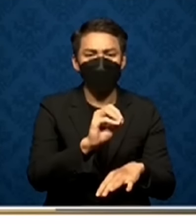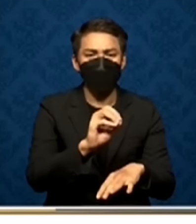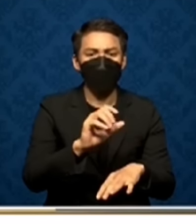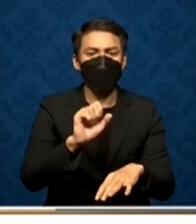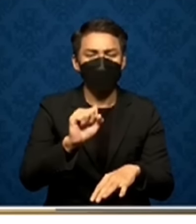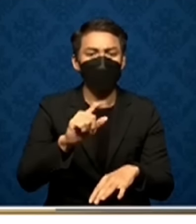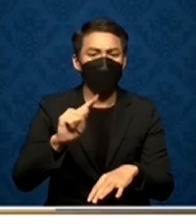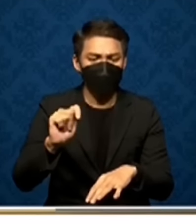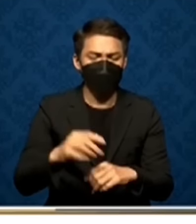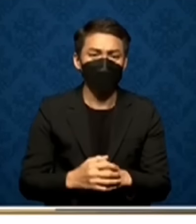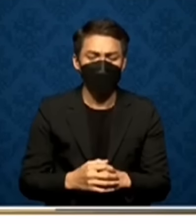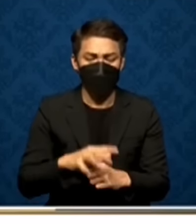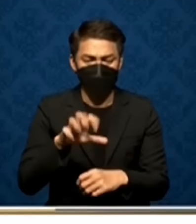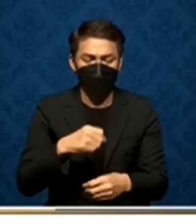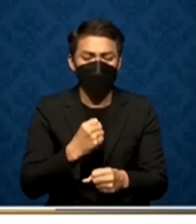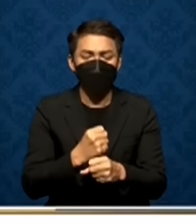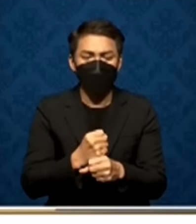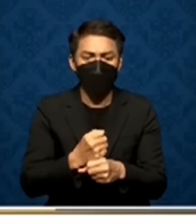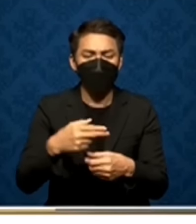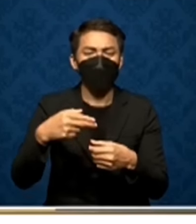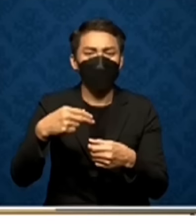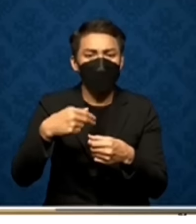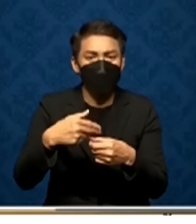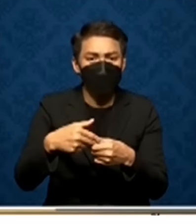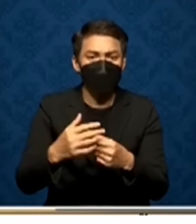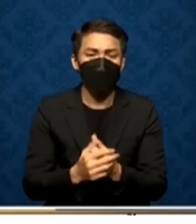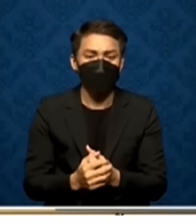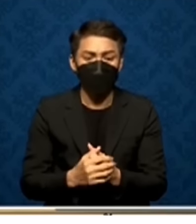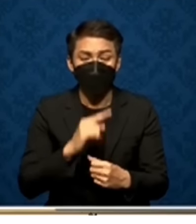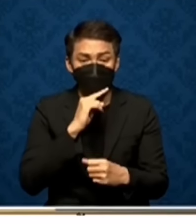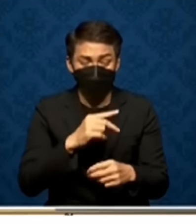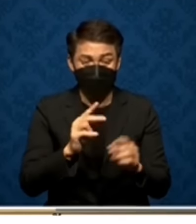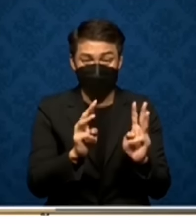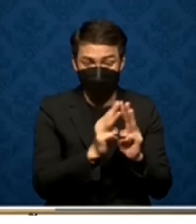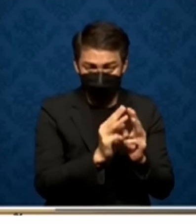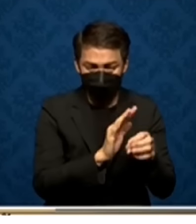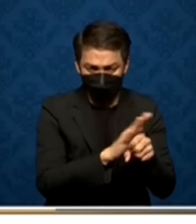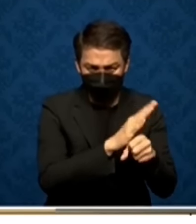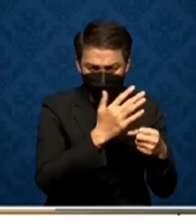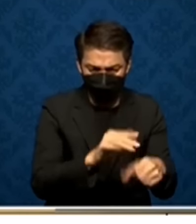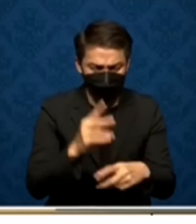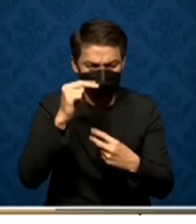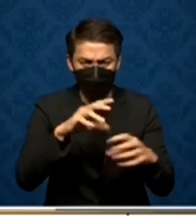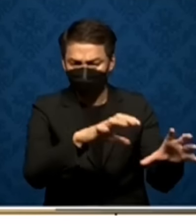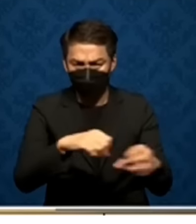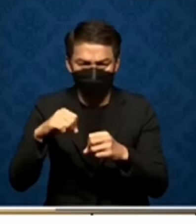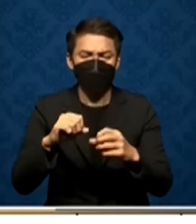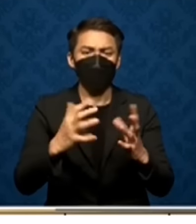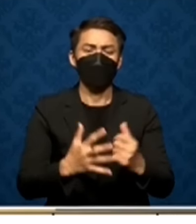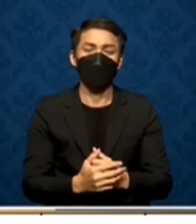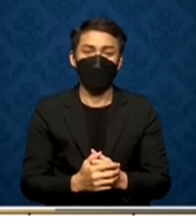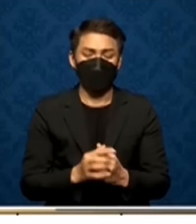ำมันพืชอยู่ในตลาดหลักทรัพย์ก็มีพอครบกำหนดท่านนายกไม่เอาคืนที่ประชาชนไม่มีที่ดิน